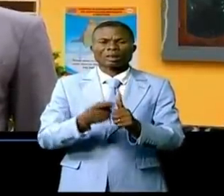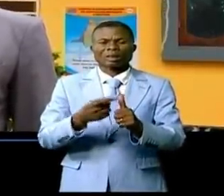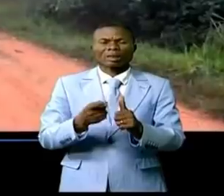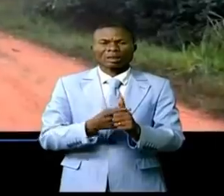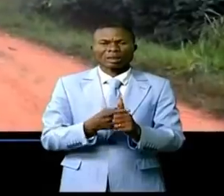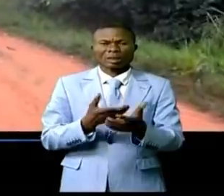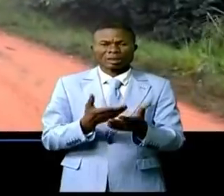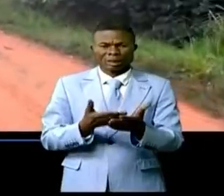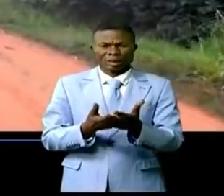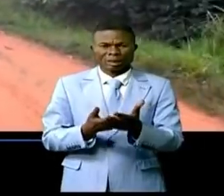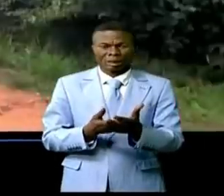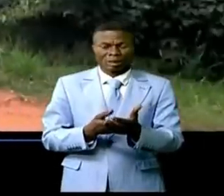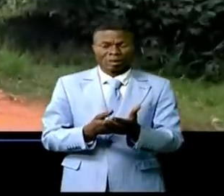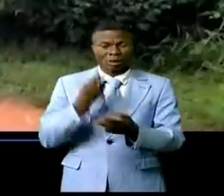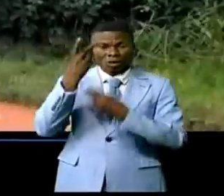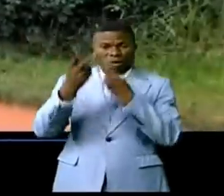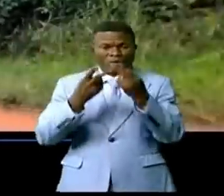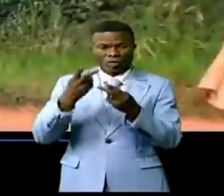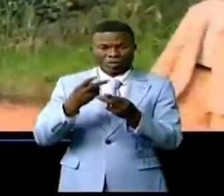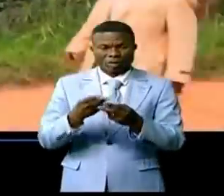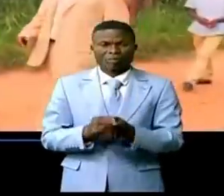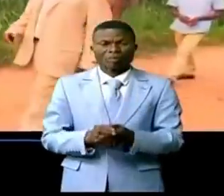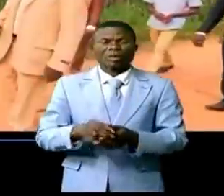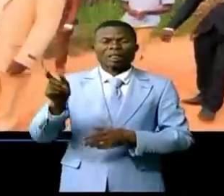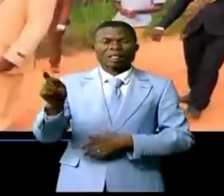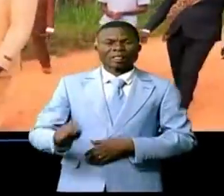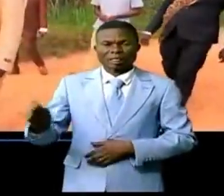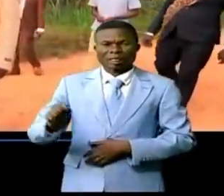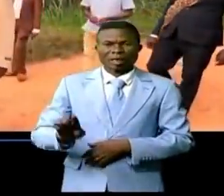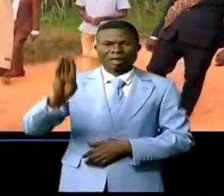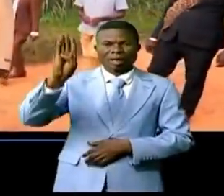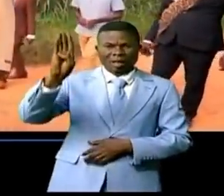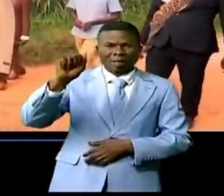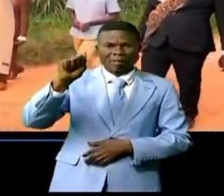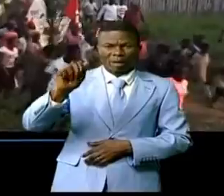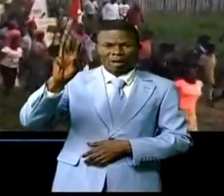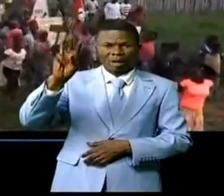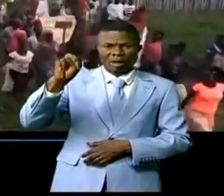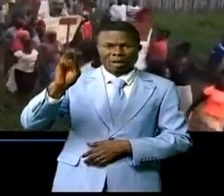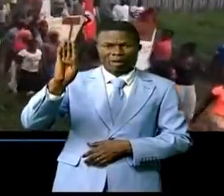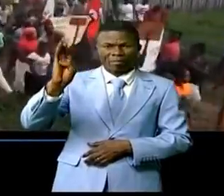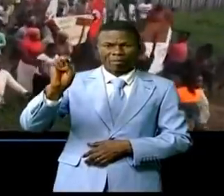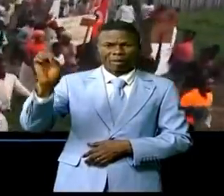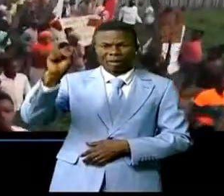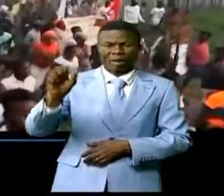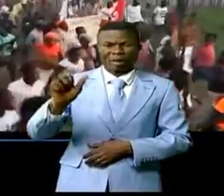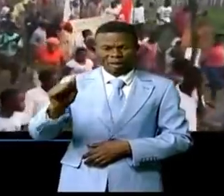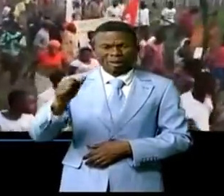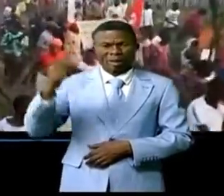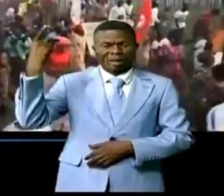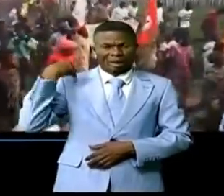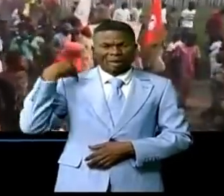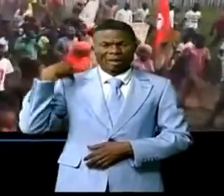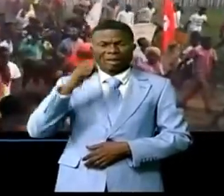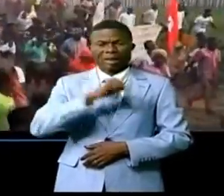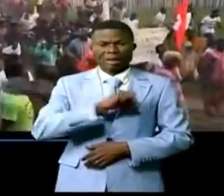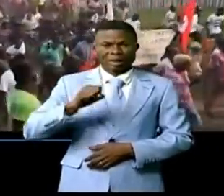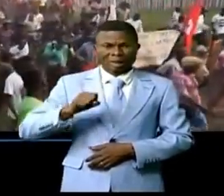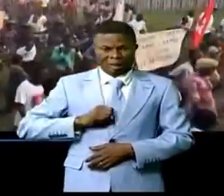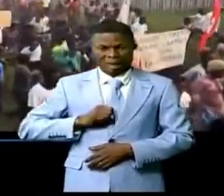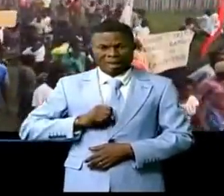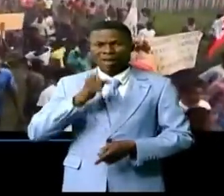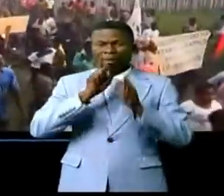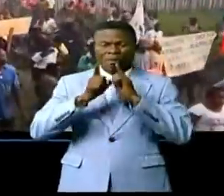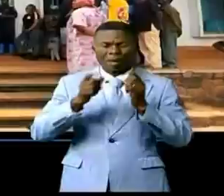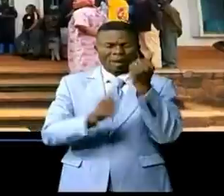publique. Des passages dans le territoire de Bambessa, situé à 162 km de Bouta, cette élite des élus a pris l'an avec l'administrateur